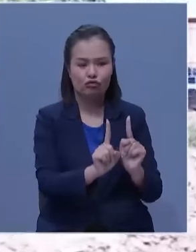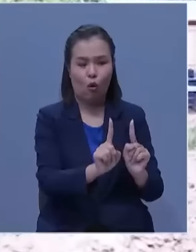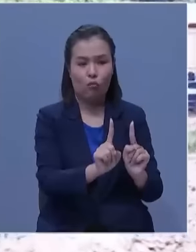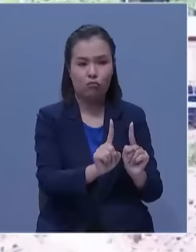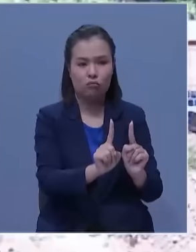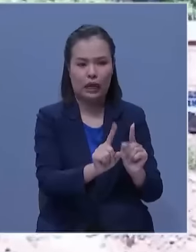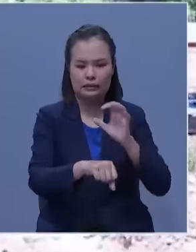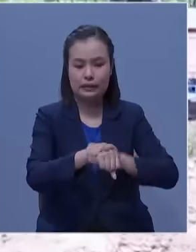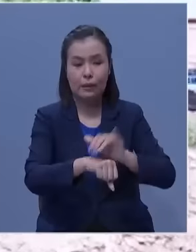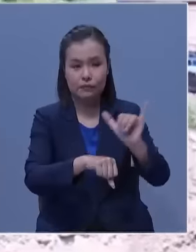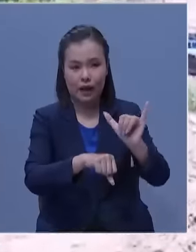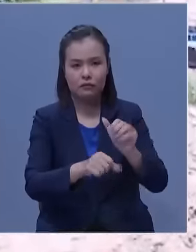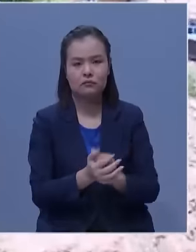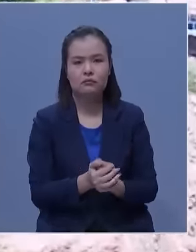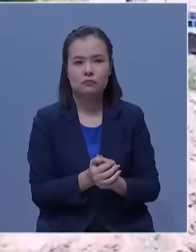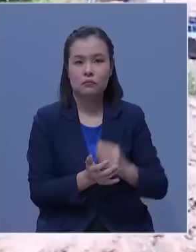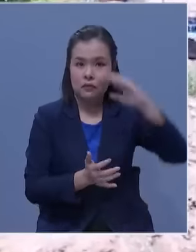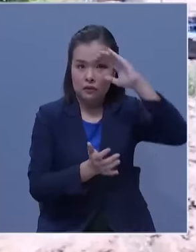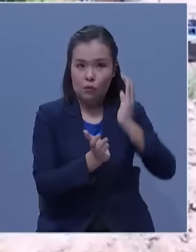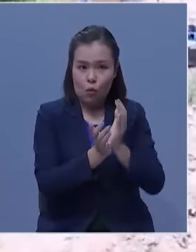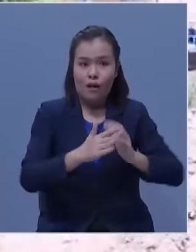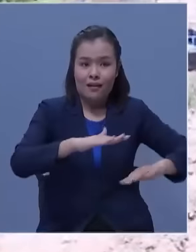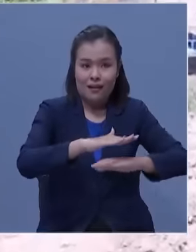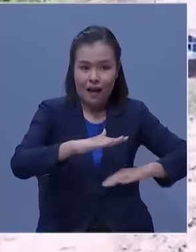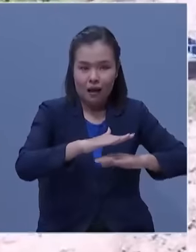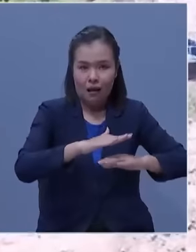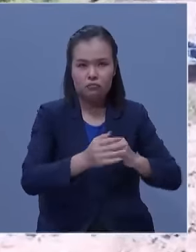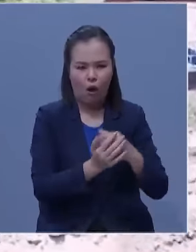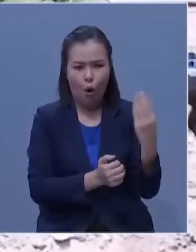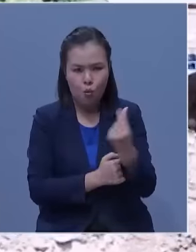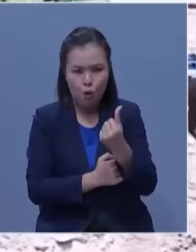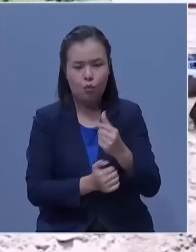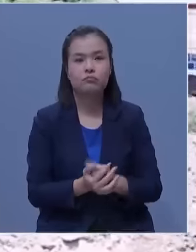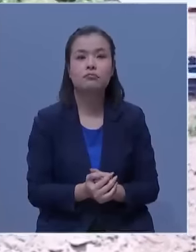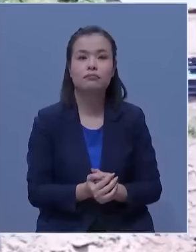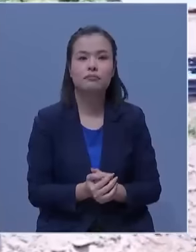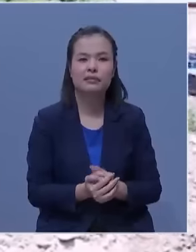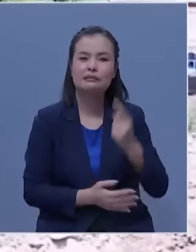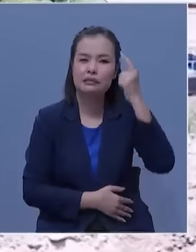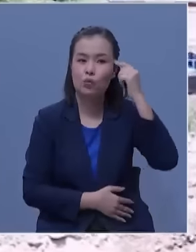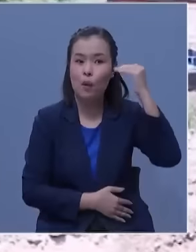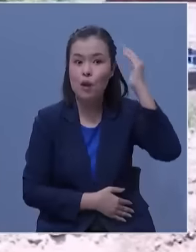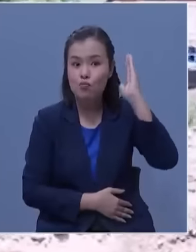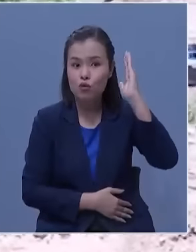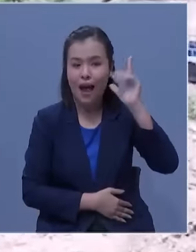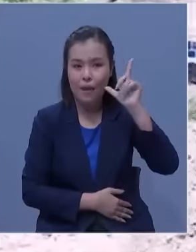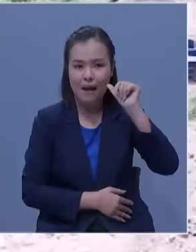อนนี้ยังไม่ถูกจับนะครับเลยอยากให้ตำรวจหาหลักฐานเร่งรัดดำเนินคดีเพราะเชื่อว่าพี่ชายต่